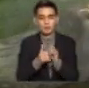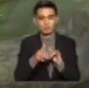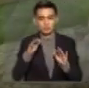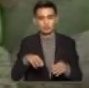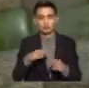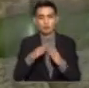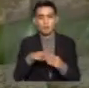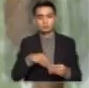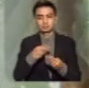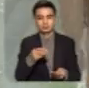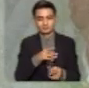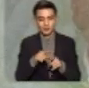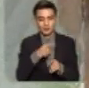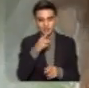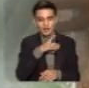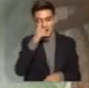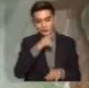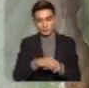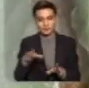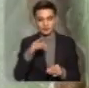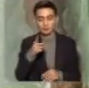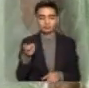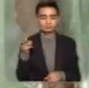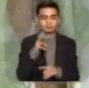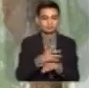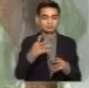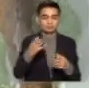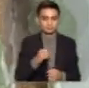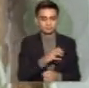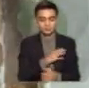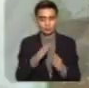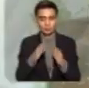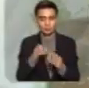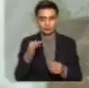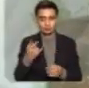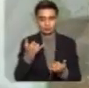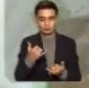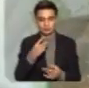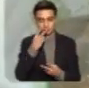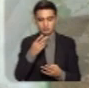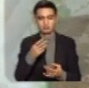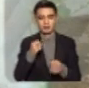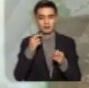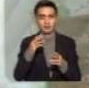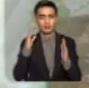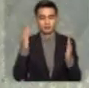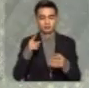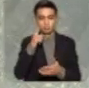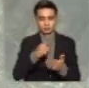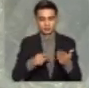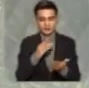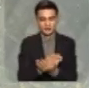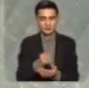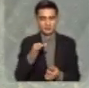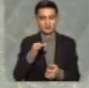беріліп жатыр деп сол жақтағы әкімдіктің өкілдері айтқан соң келіп алып едім дейді. Қазіргі баспанасының кейпі мынау. Қабырғалары жарылып, іргетасы